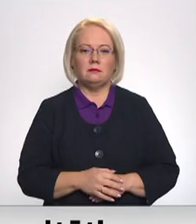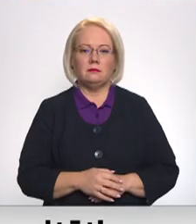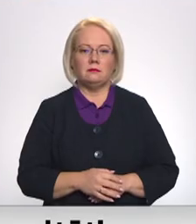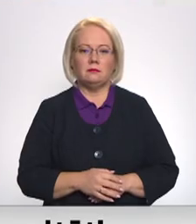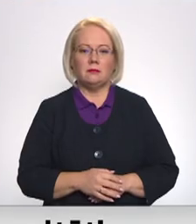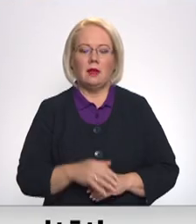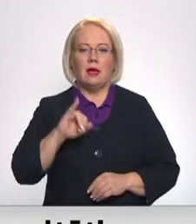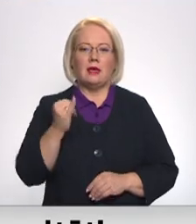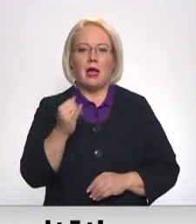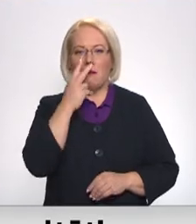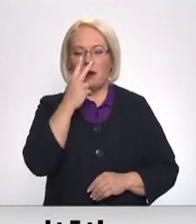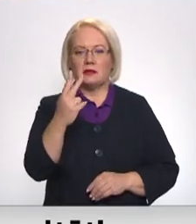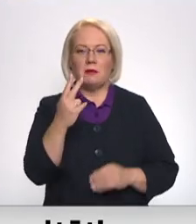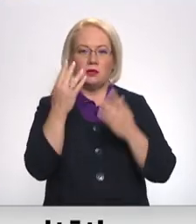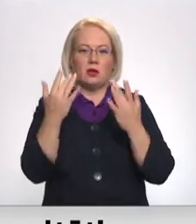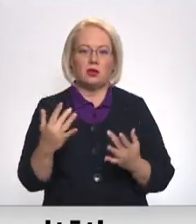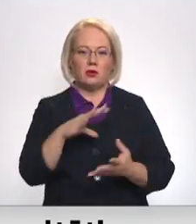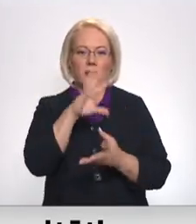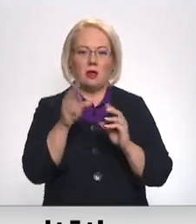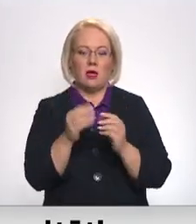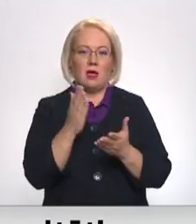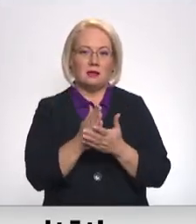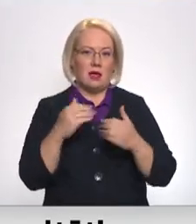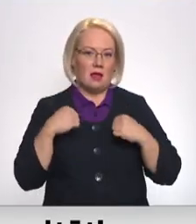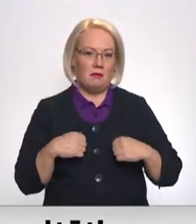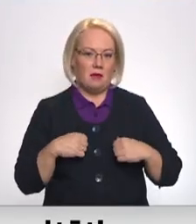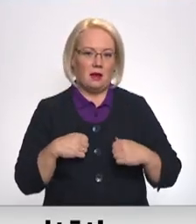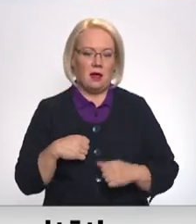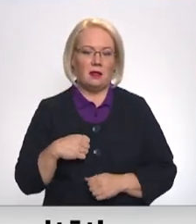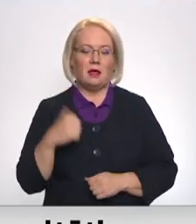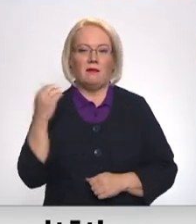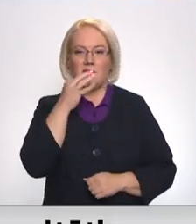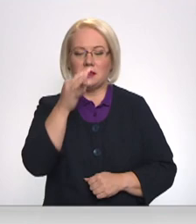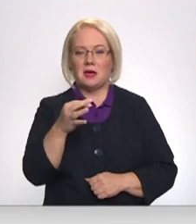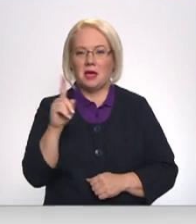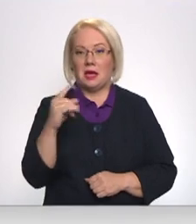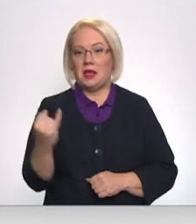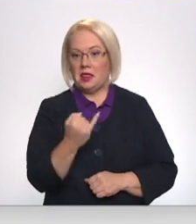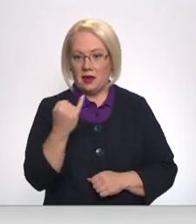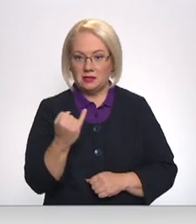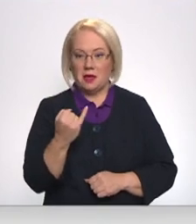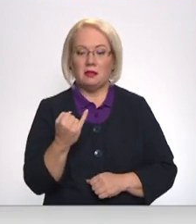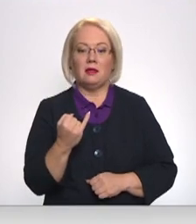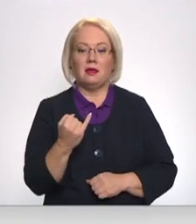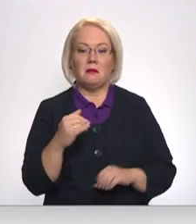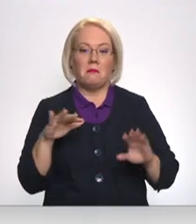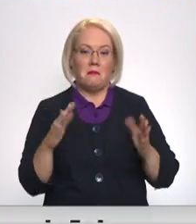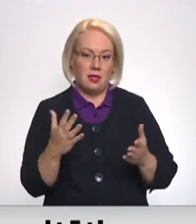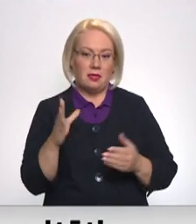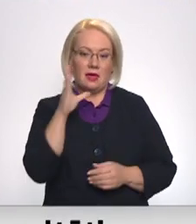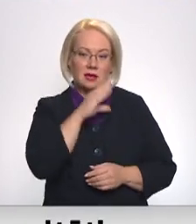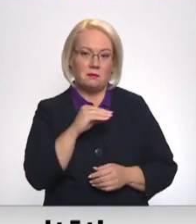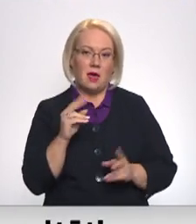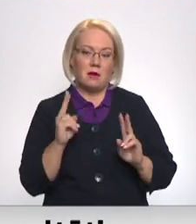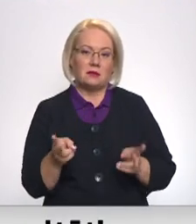Bet, ja pastāvies uz rezultātiem, tad esat apmierināti? Nu, ir interesanti, ir interesanti. Bet, iespējams, ka,